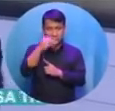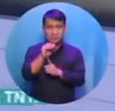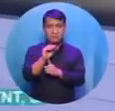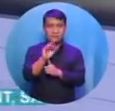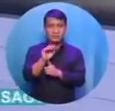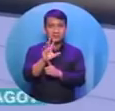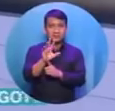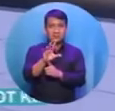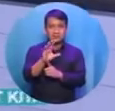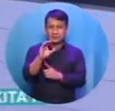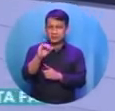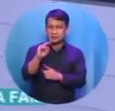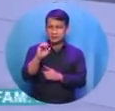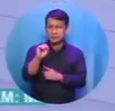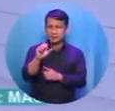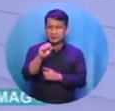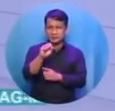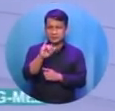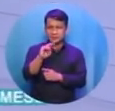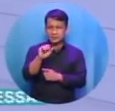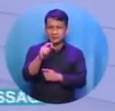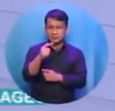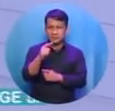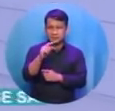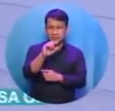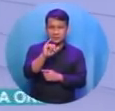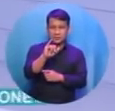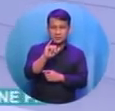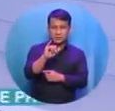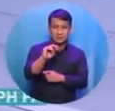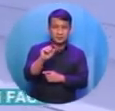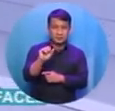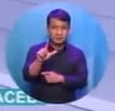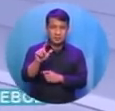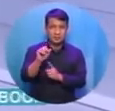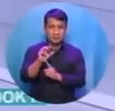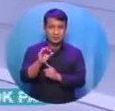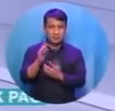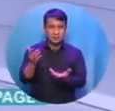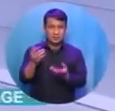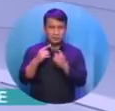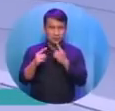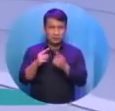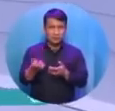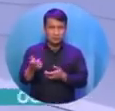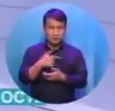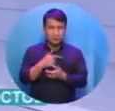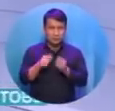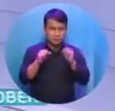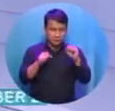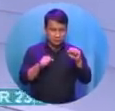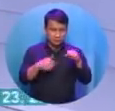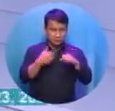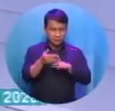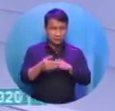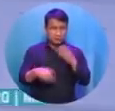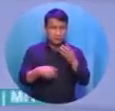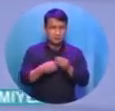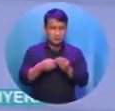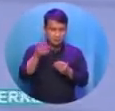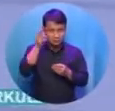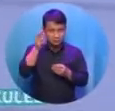kung saan ka man naroon. Kung walang signal ka, kailangan doon sa may signal para makapag-usap tayo. Yes.